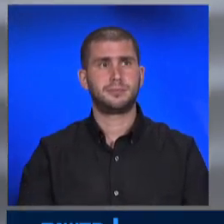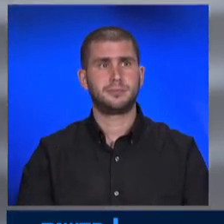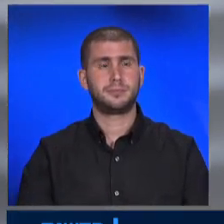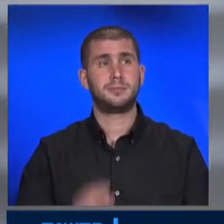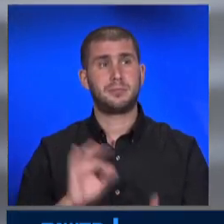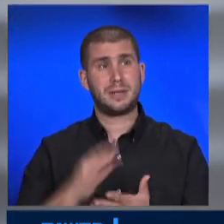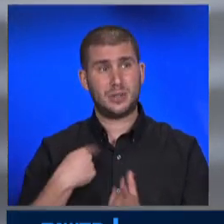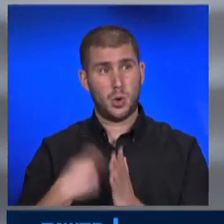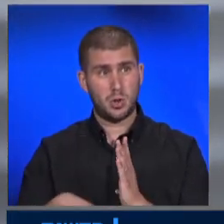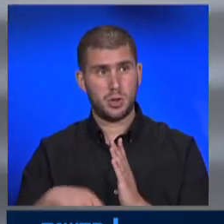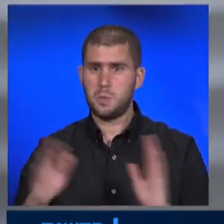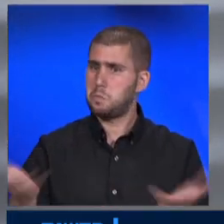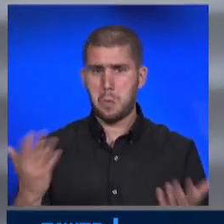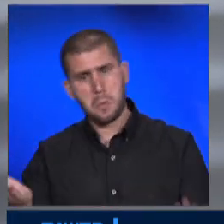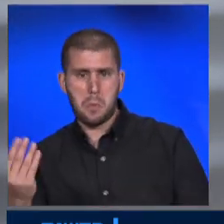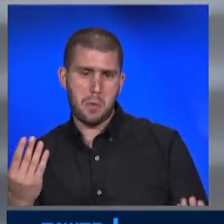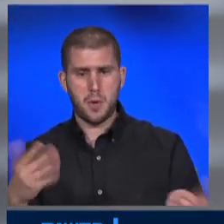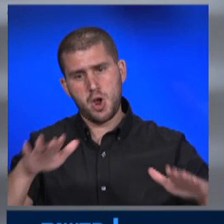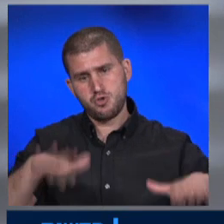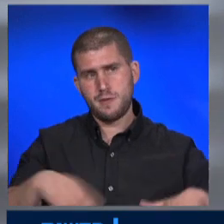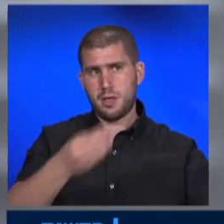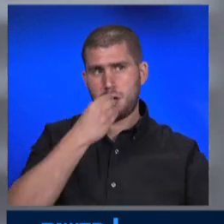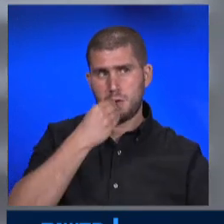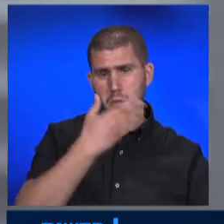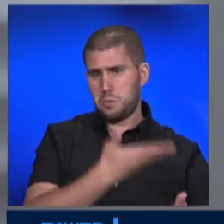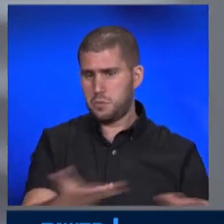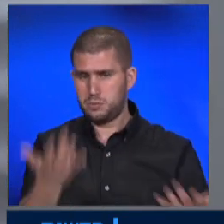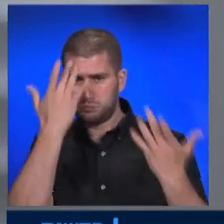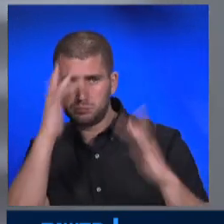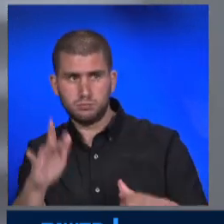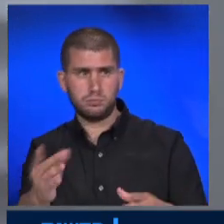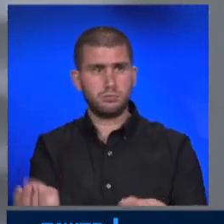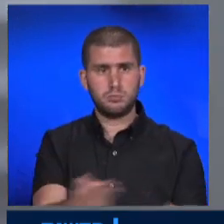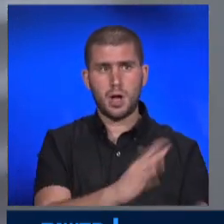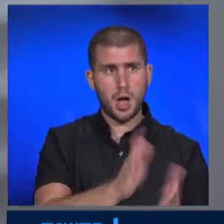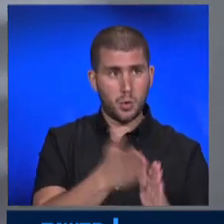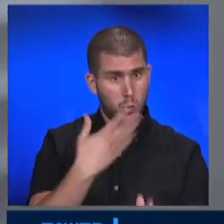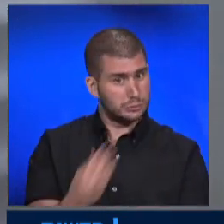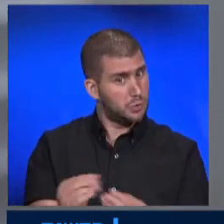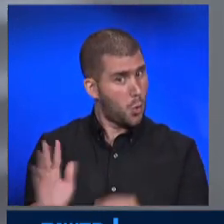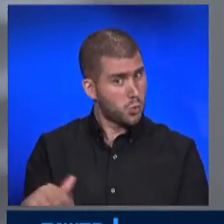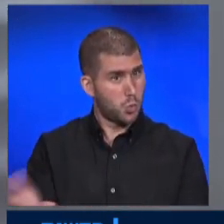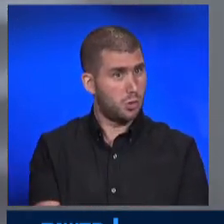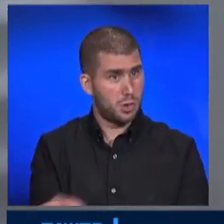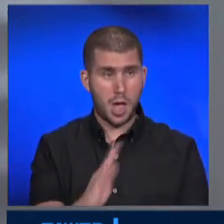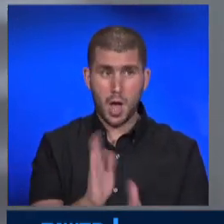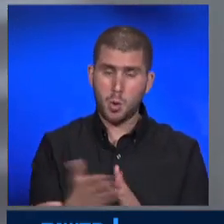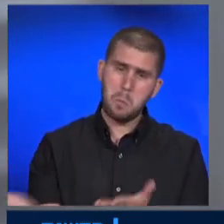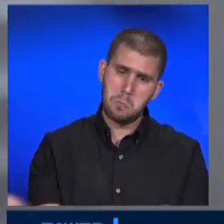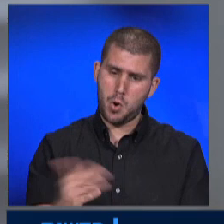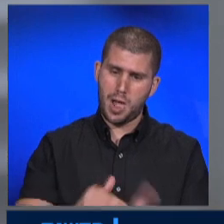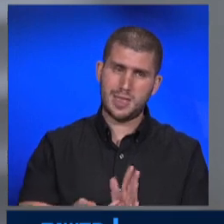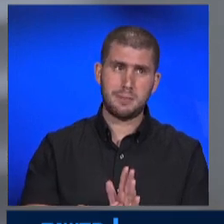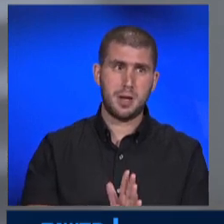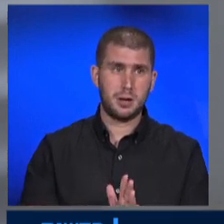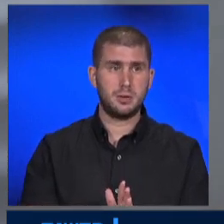כשרצינו לקנות וזה, בואו, תשבו, תאכלו, בואו, נאכין לכם, נביא לכם, אתם רוצים משהו מעבר? הכל, רק תבואו, רק תחתמו.